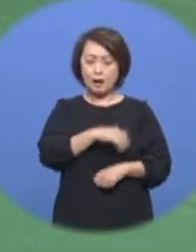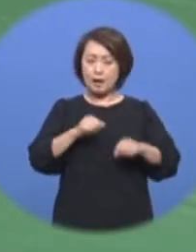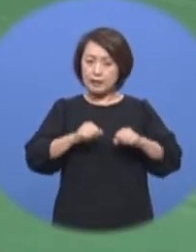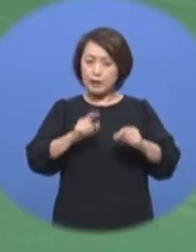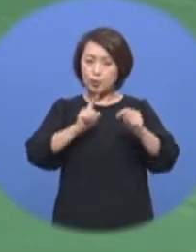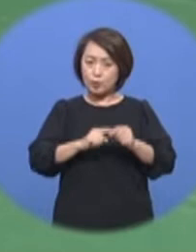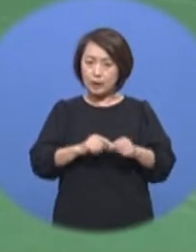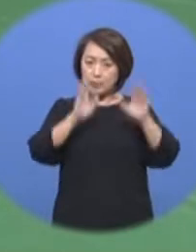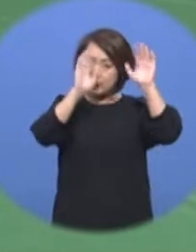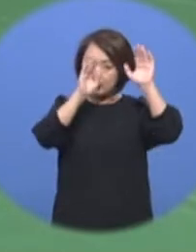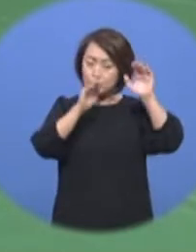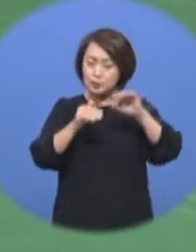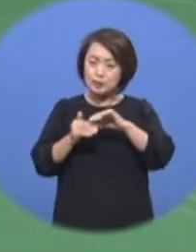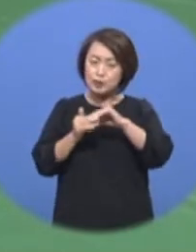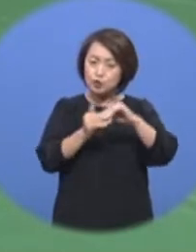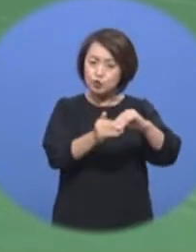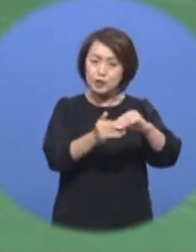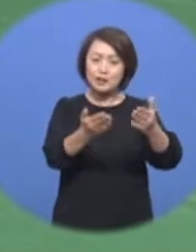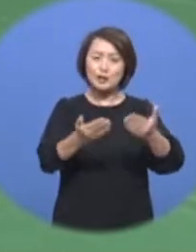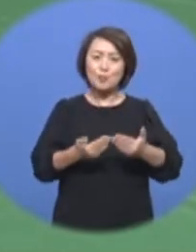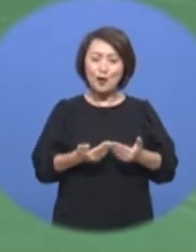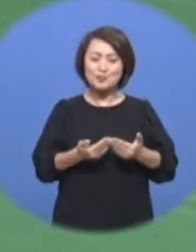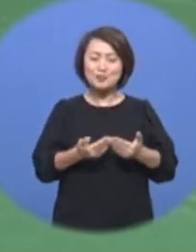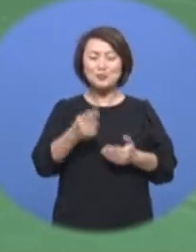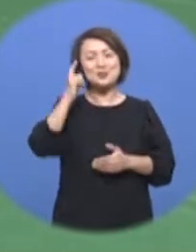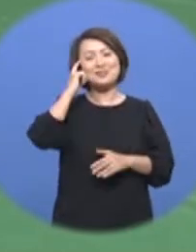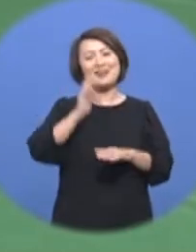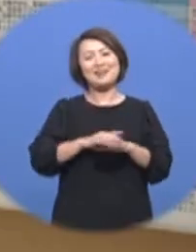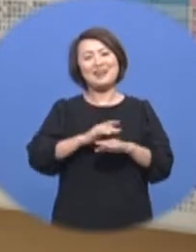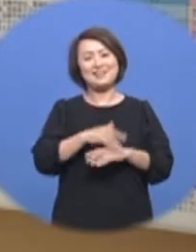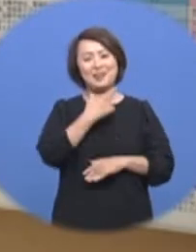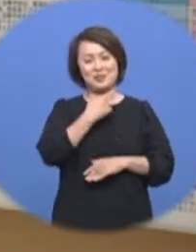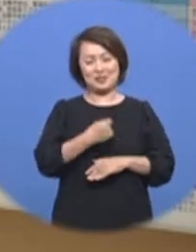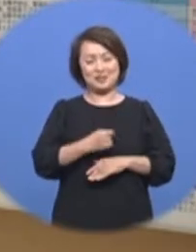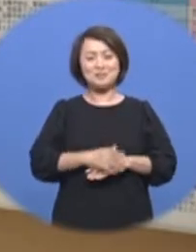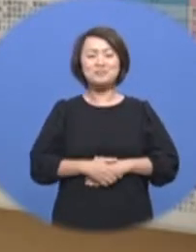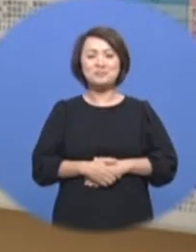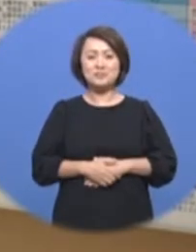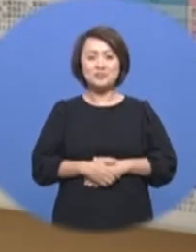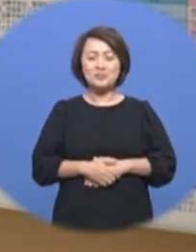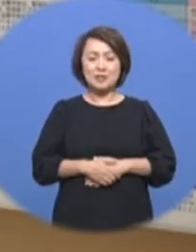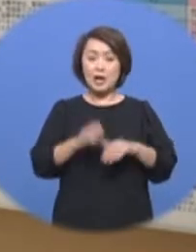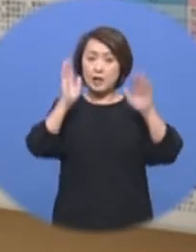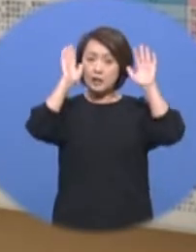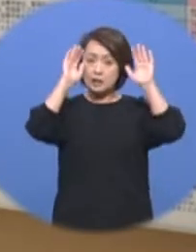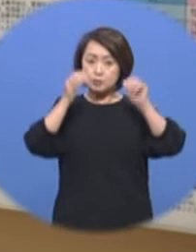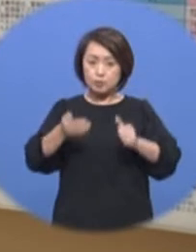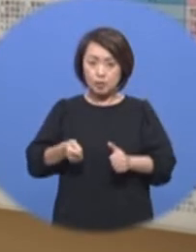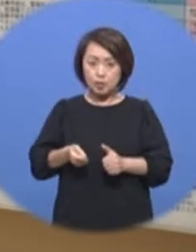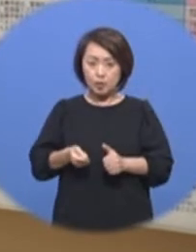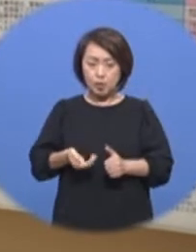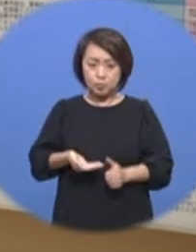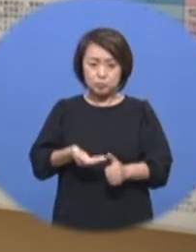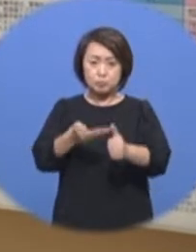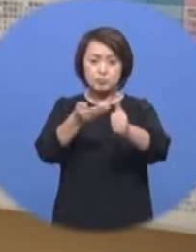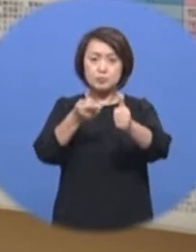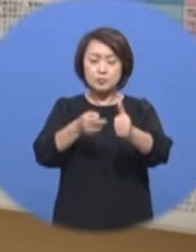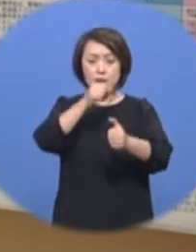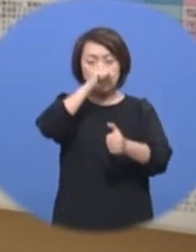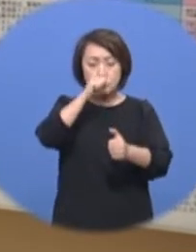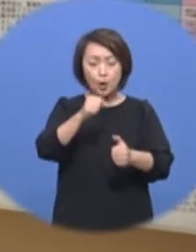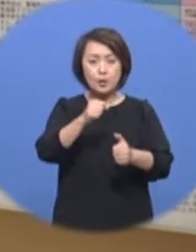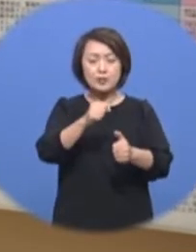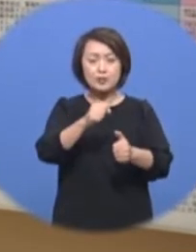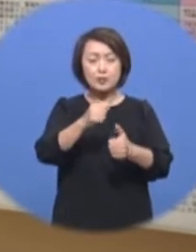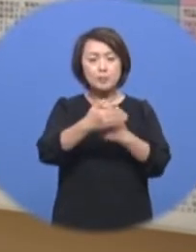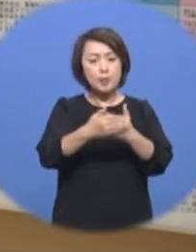散歩連れてってもらってるっていうふうに考えていただきたいと思うんですね。犬を飼う以上、いいところをしっかり見られる